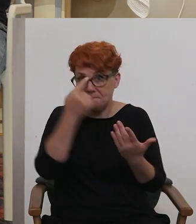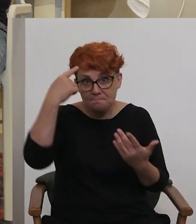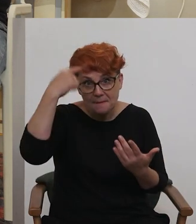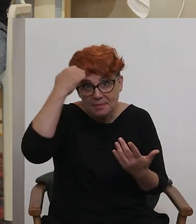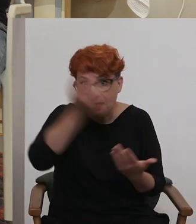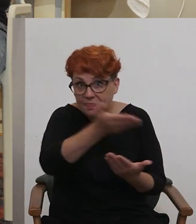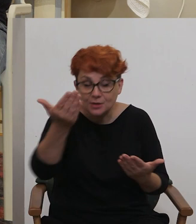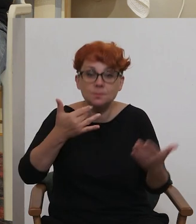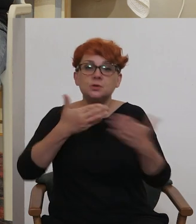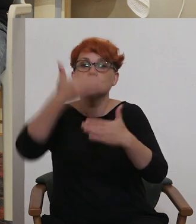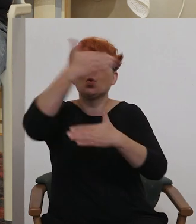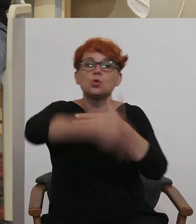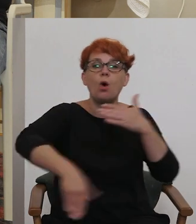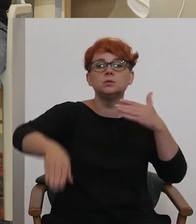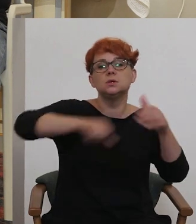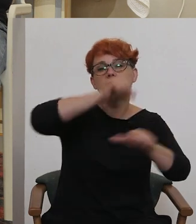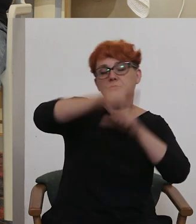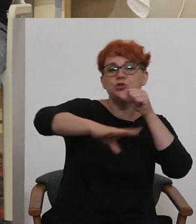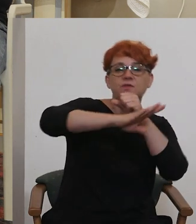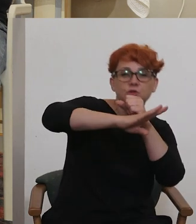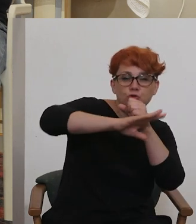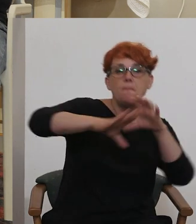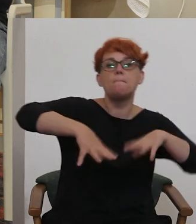90. i na początku lat 2000.